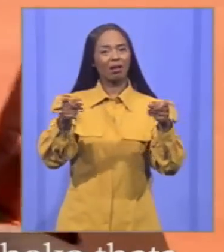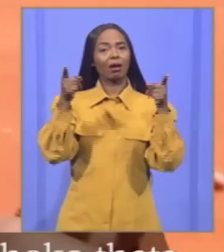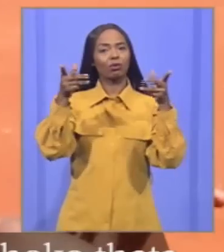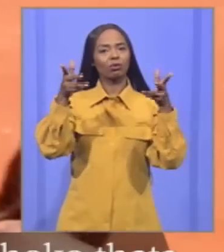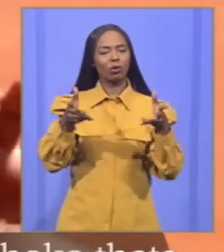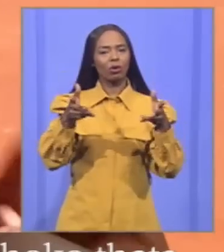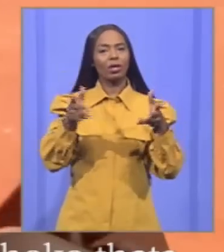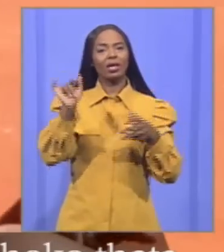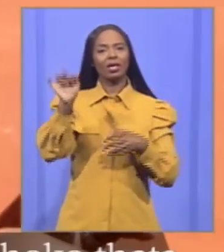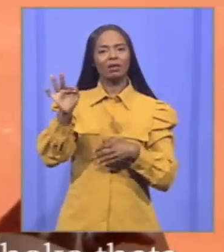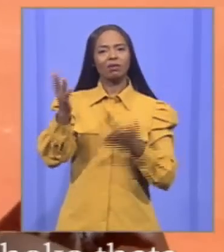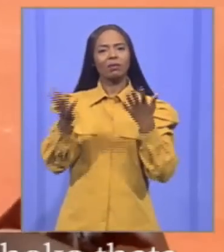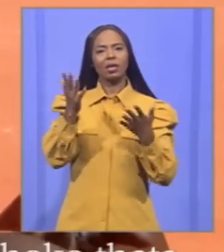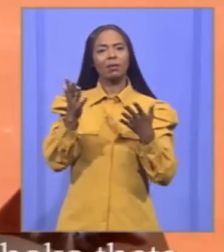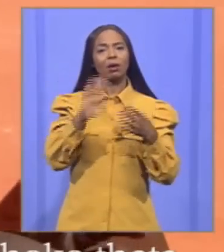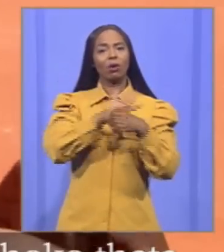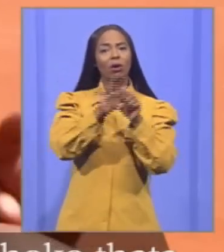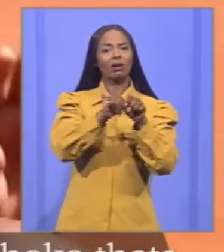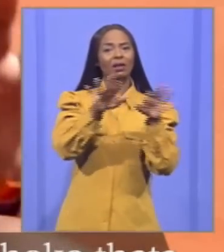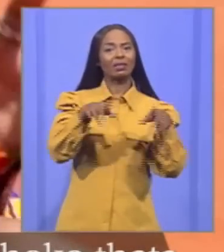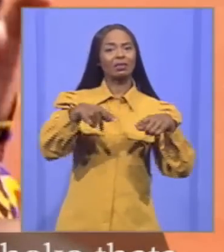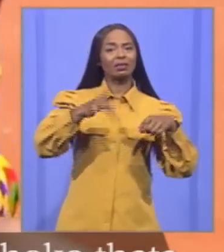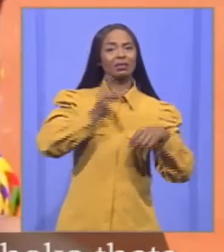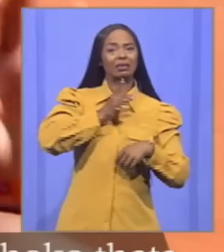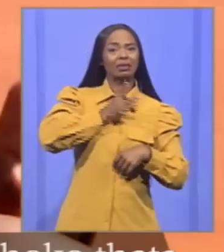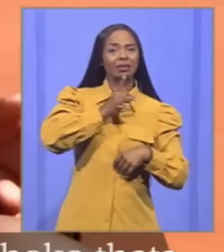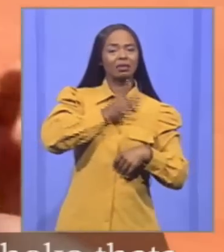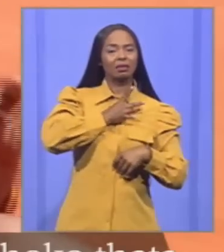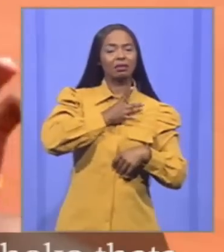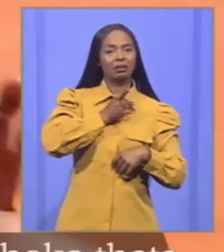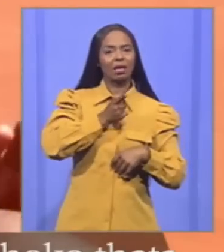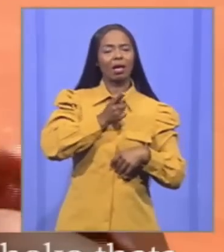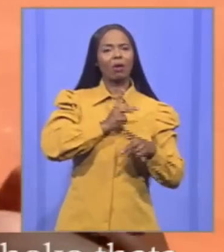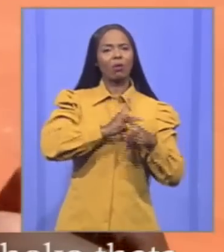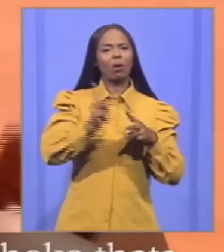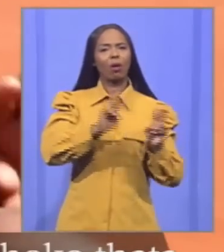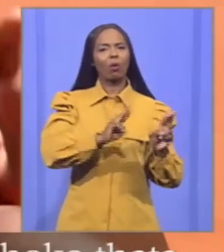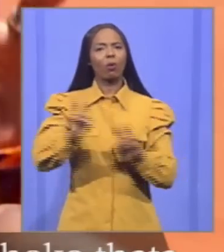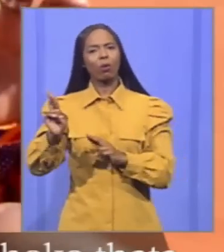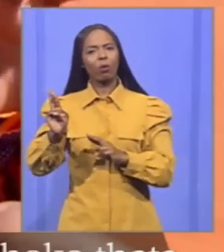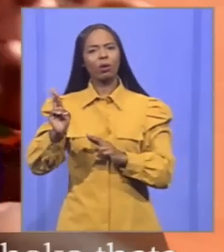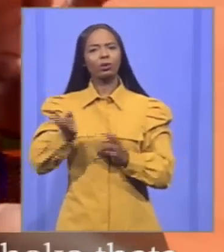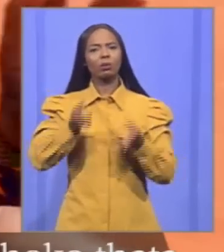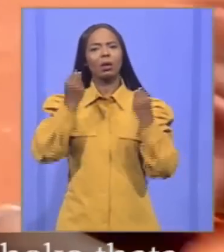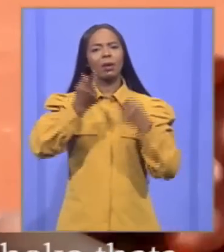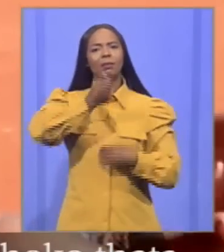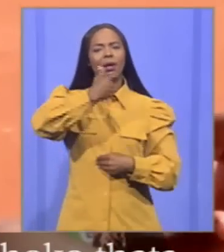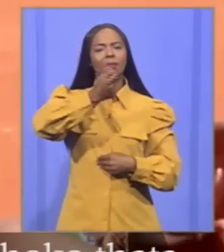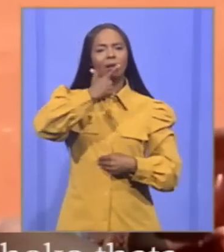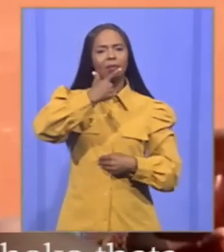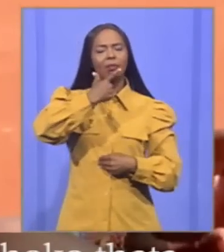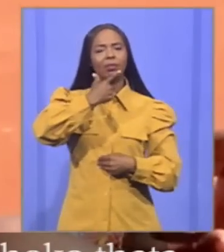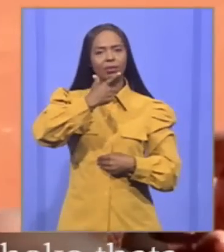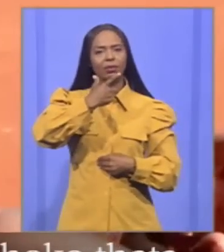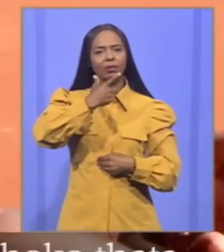le confirmed ka COVID una le prepared and ready go krea medication ya